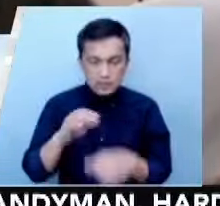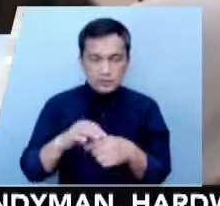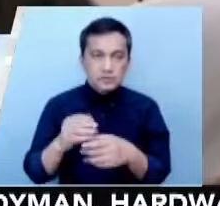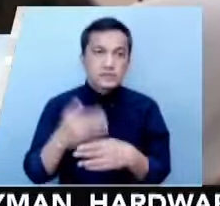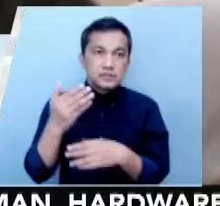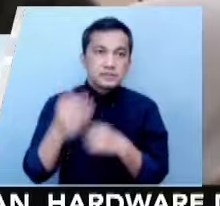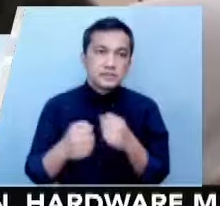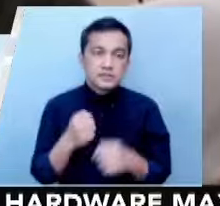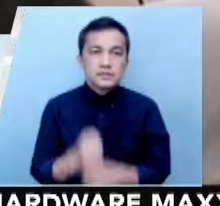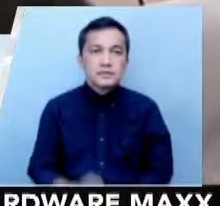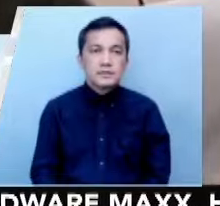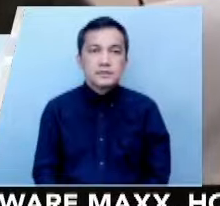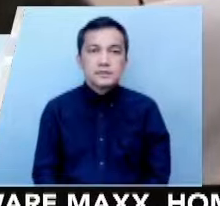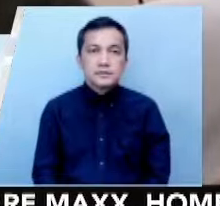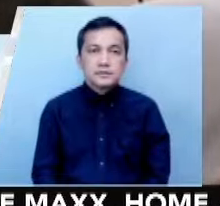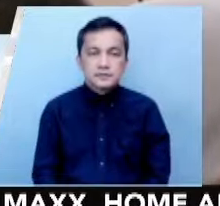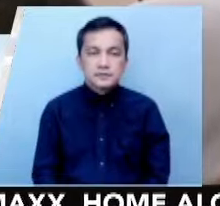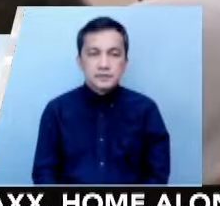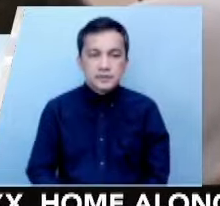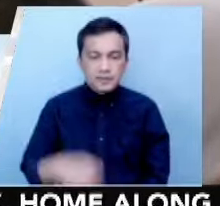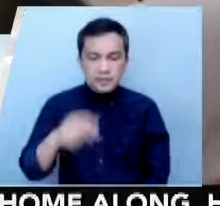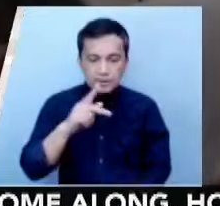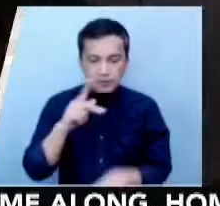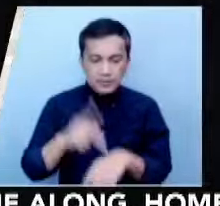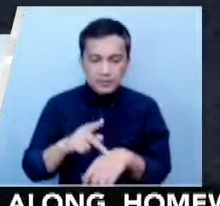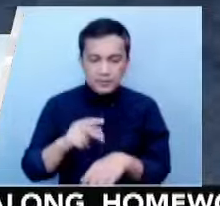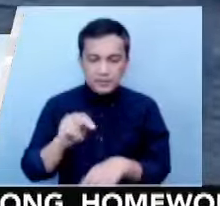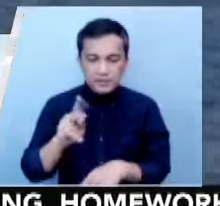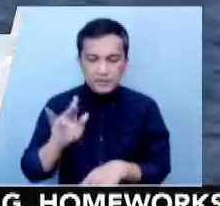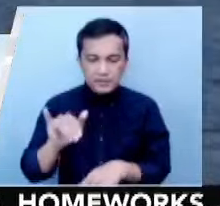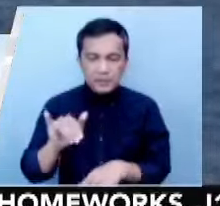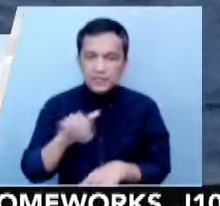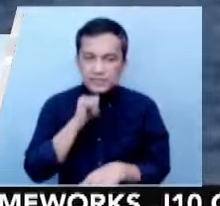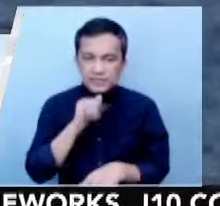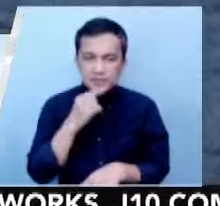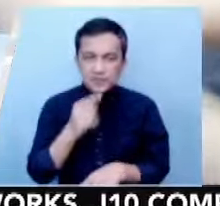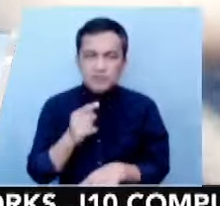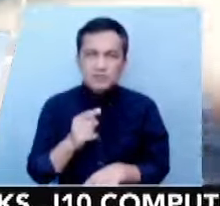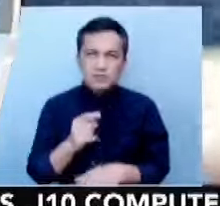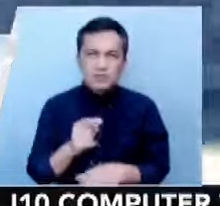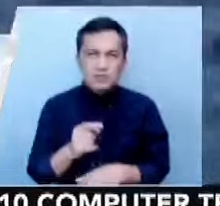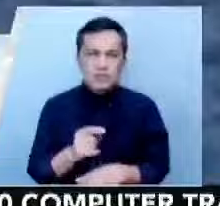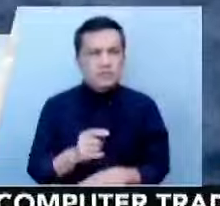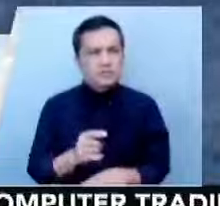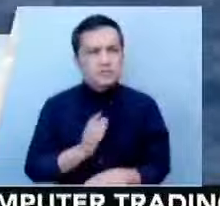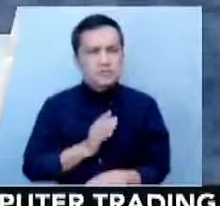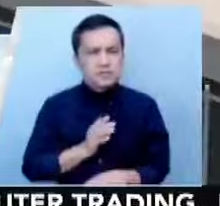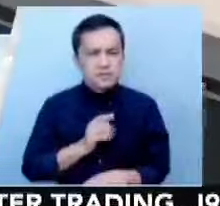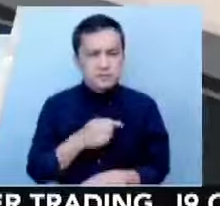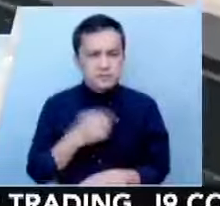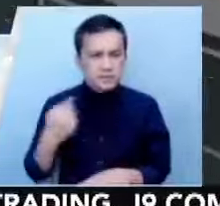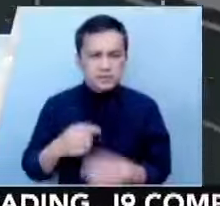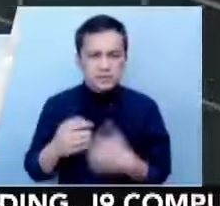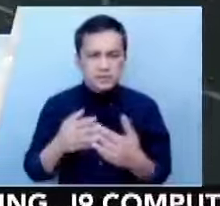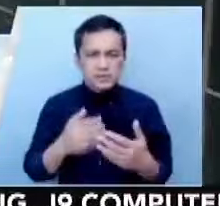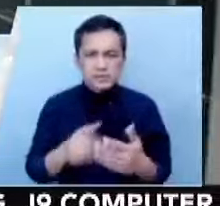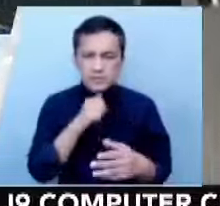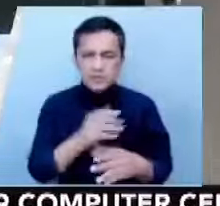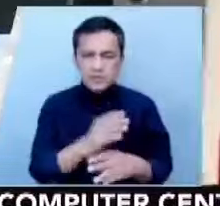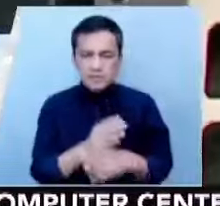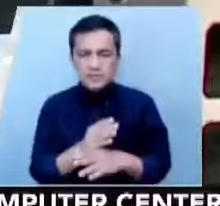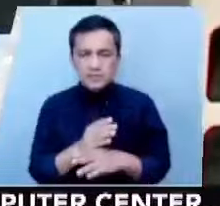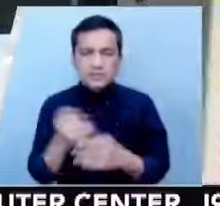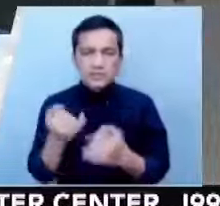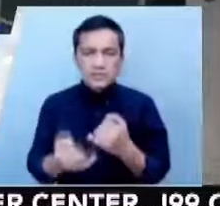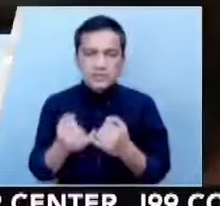naman masabi ng Philippine Navy kung bumait na nga ba ang China kahit pa hindi pinigilan ang mga huling RORE mission. Naroon pa rin ang